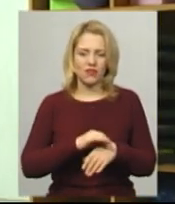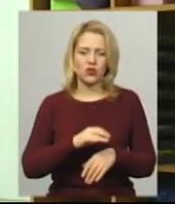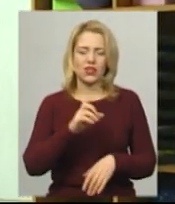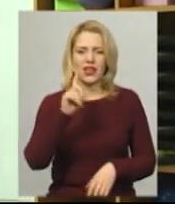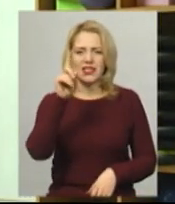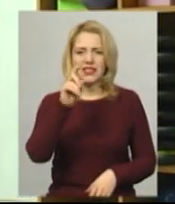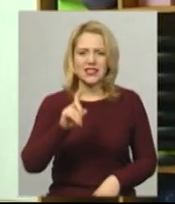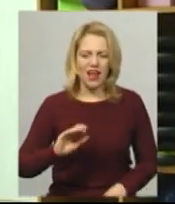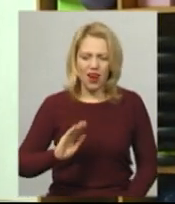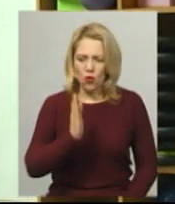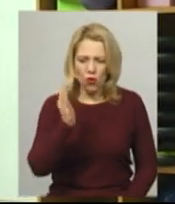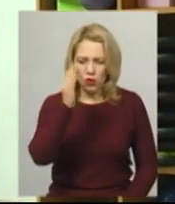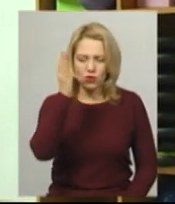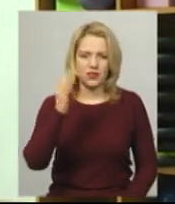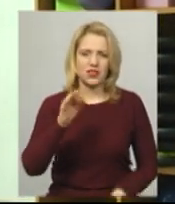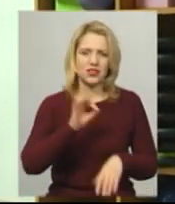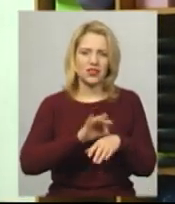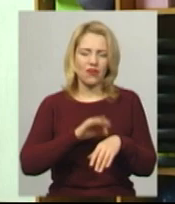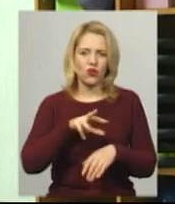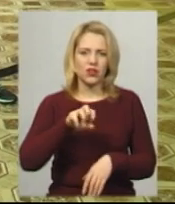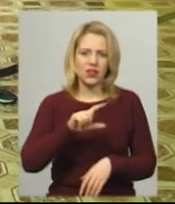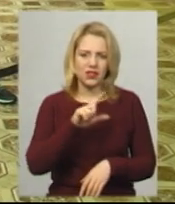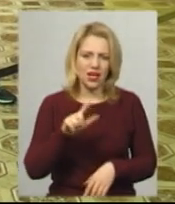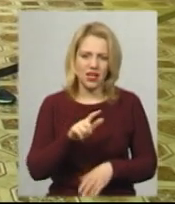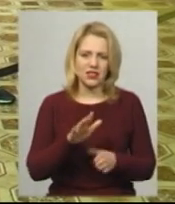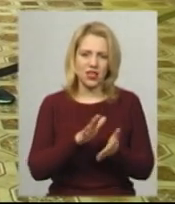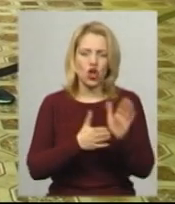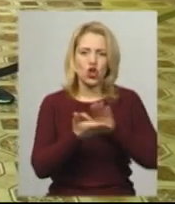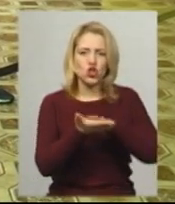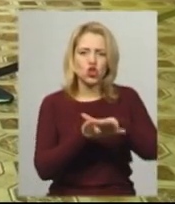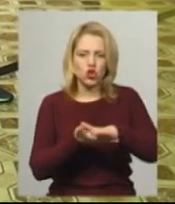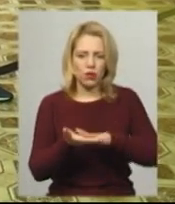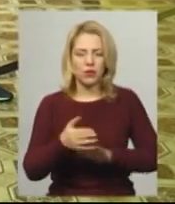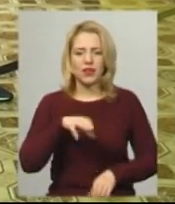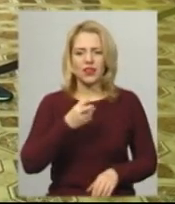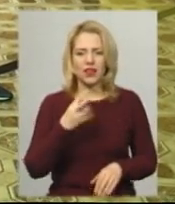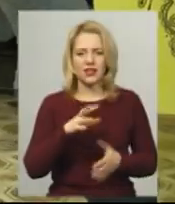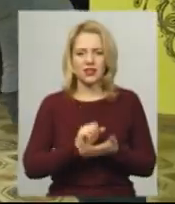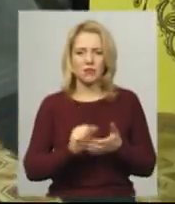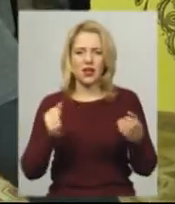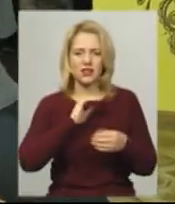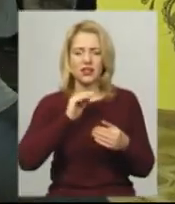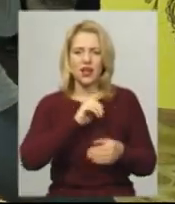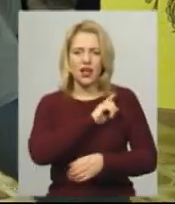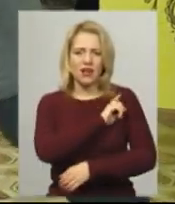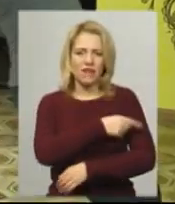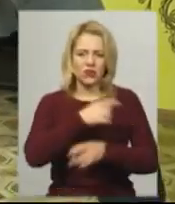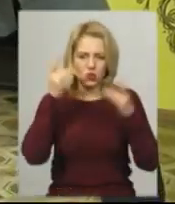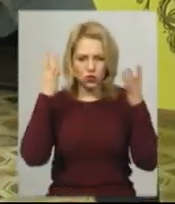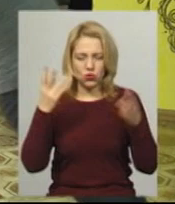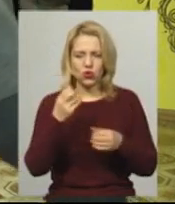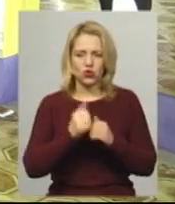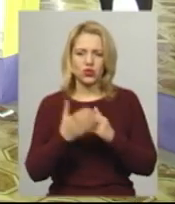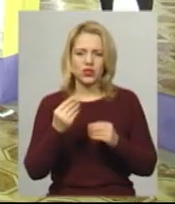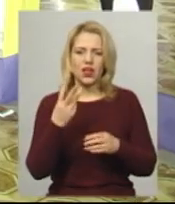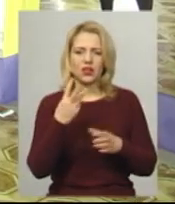голеностопи, дуже багато. Кожний рік все збільшується, збільшується. Тетяна займається фізкультурою щодня, від ранку до вечора, разом із чотирма своїми